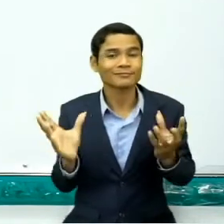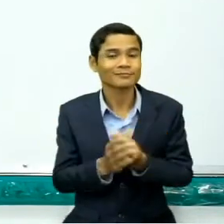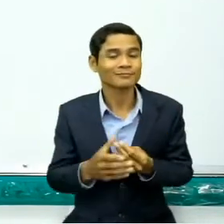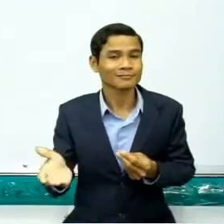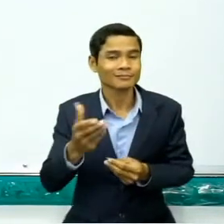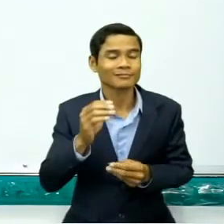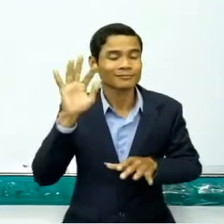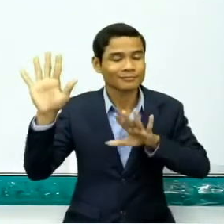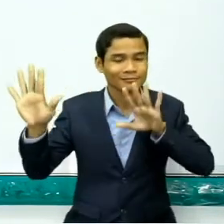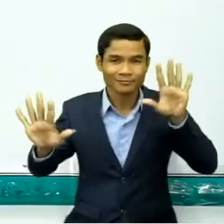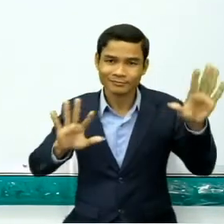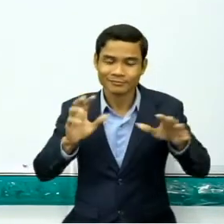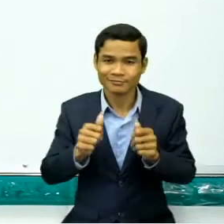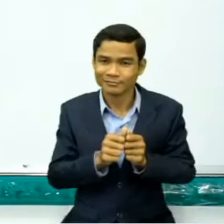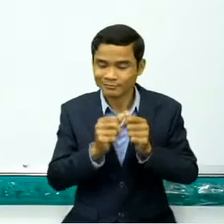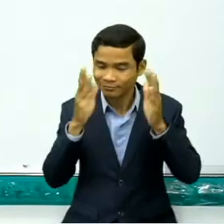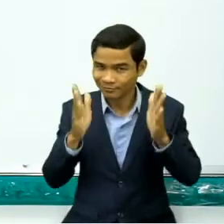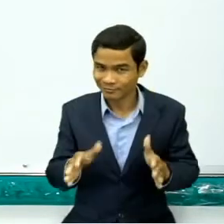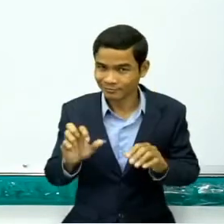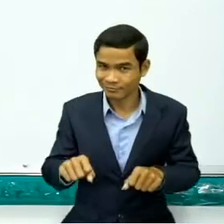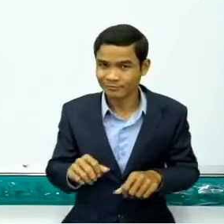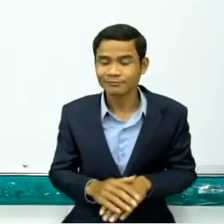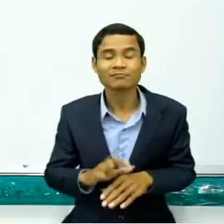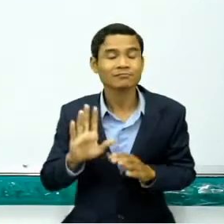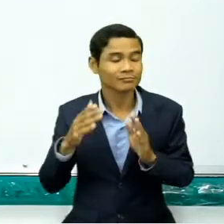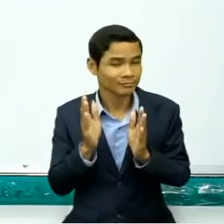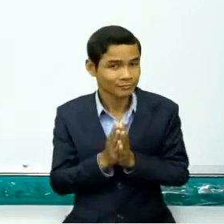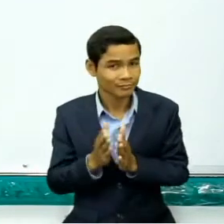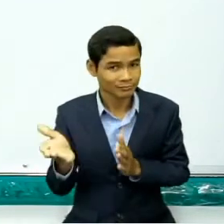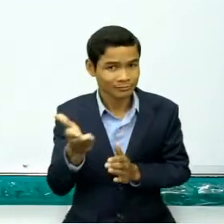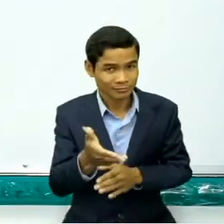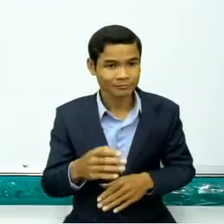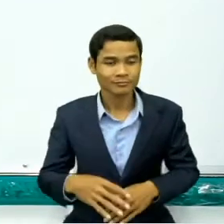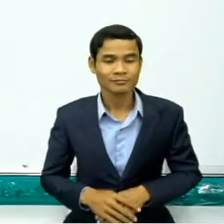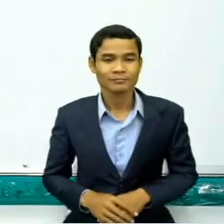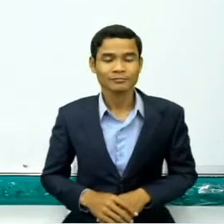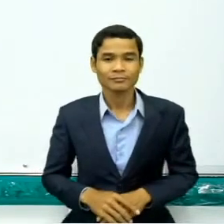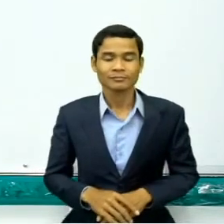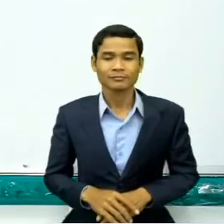thve kai vika chmuoy neak kru e cha ha kon